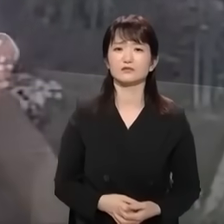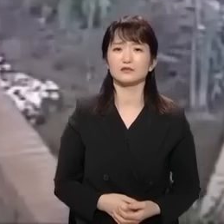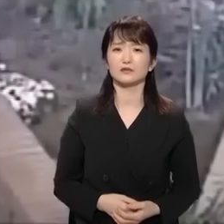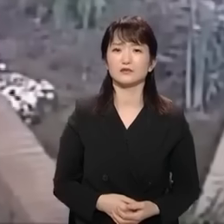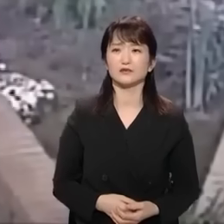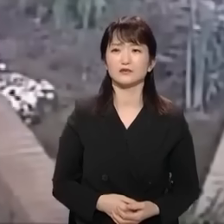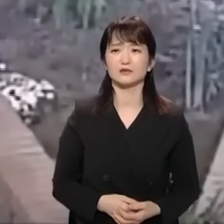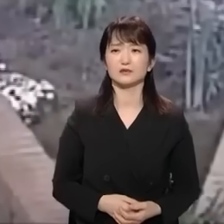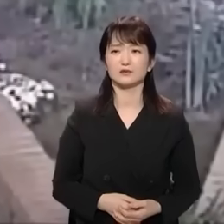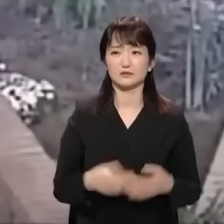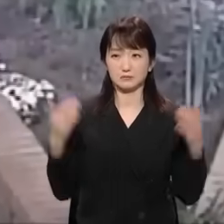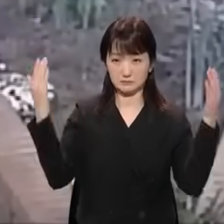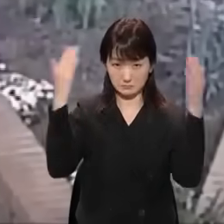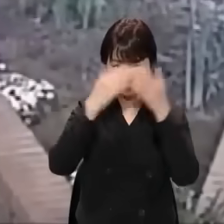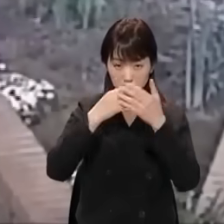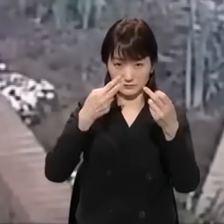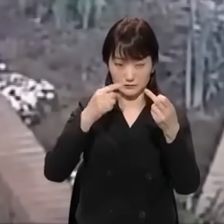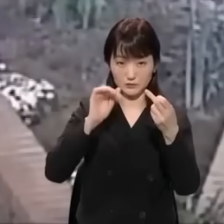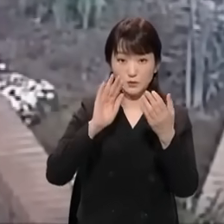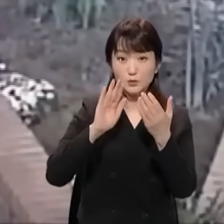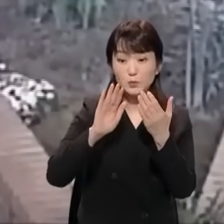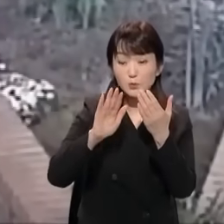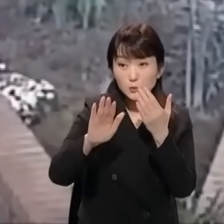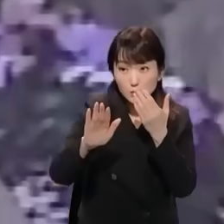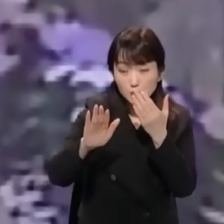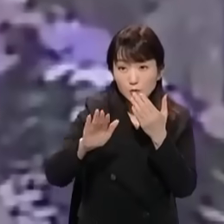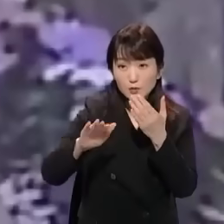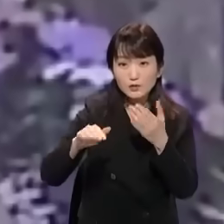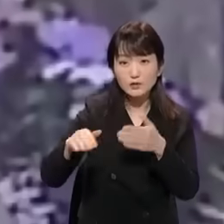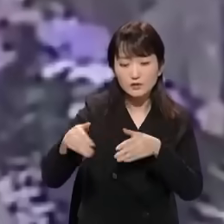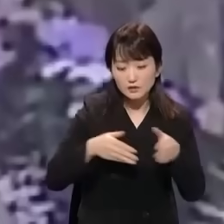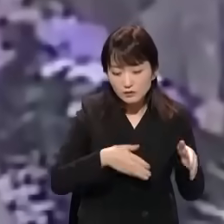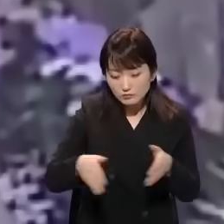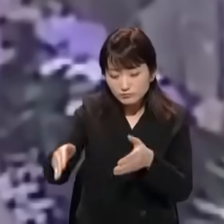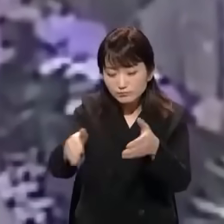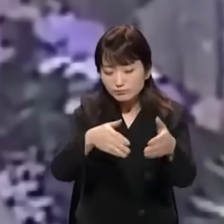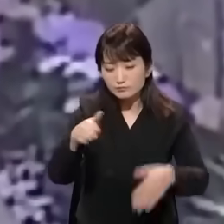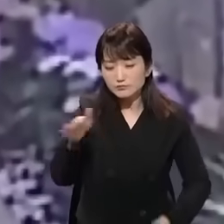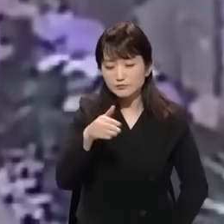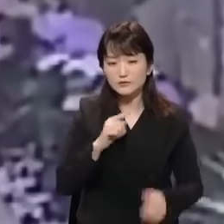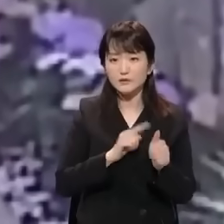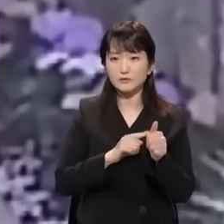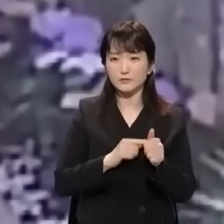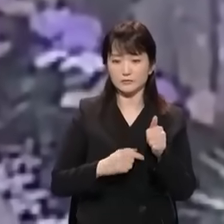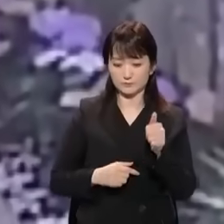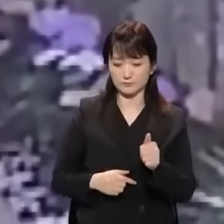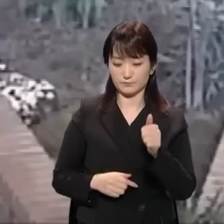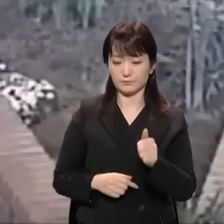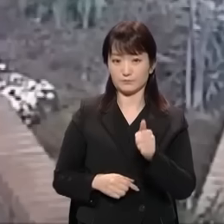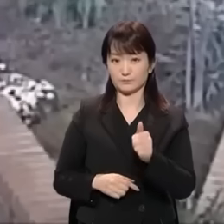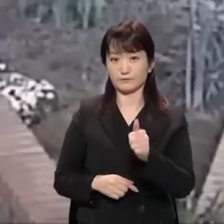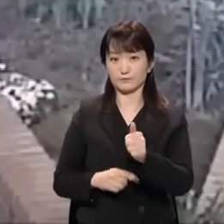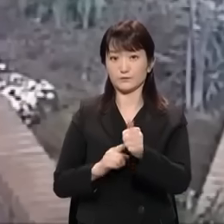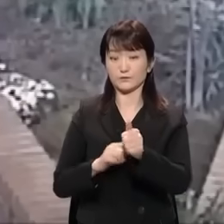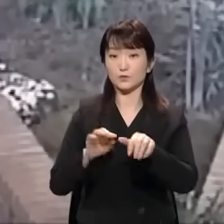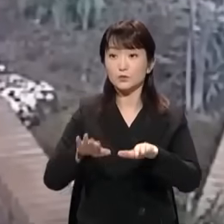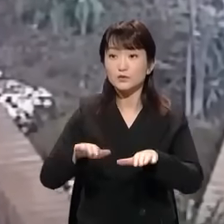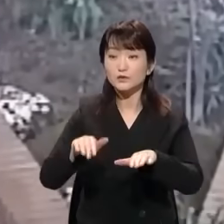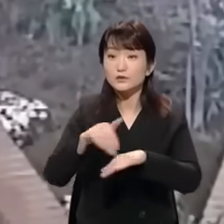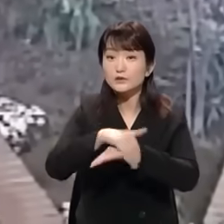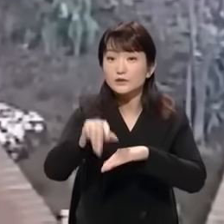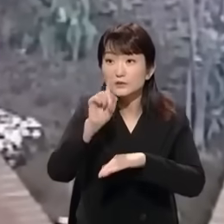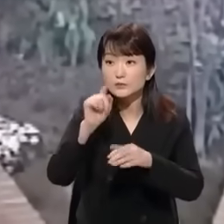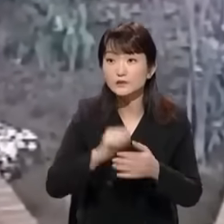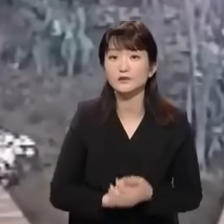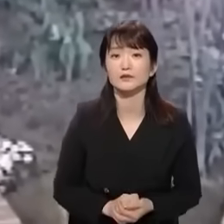만나보시죠 자 자정을 넘긴 한산한 거리 한 남성이 뚜벅뚜벅 걸어 오죠 자이 남성의 오늘 미션은